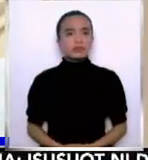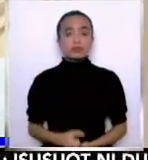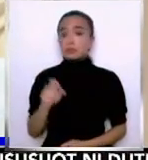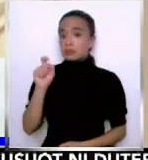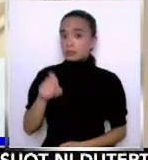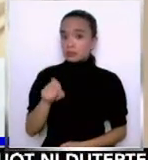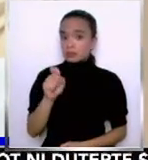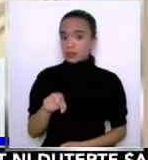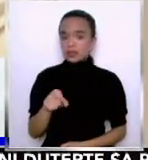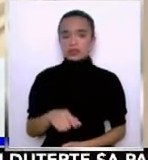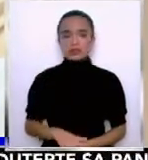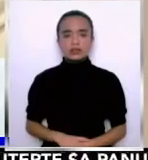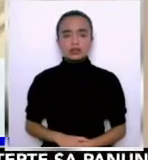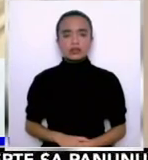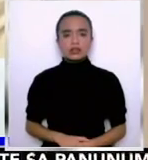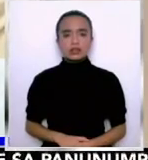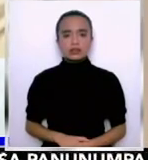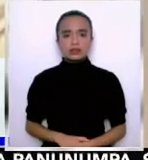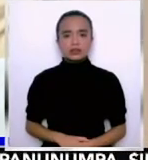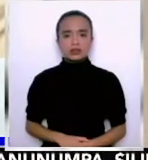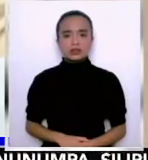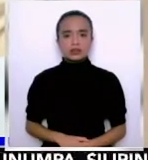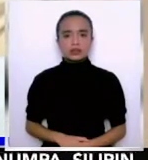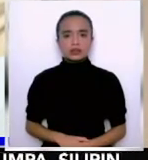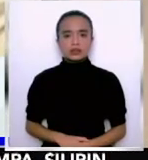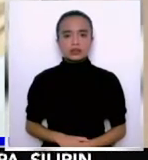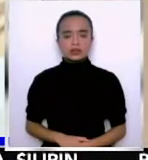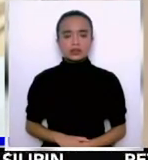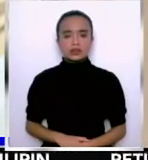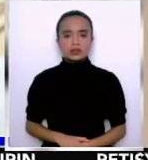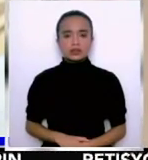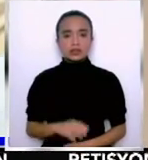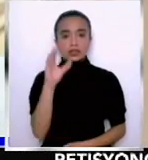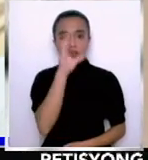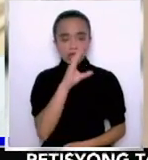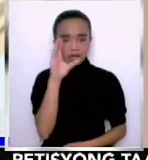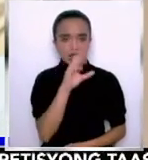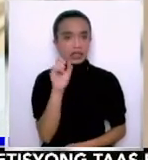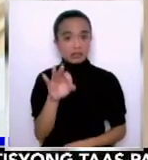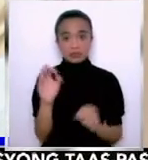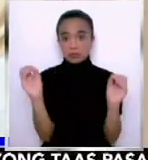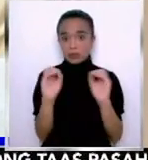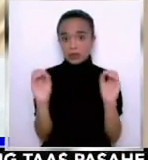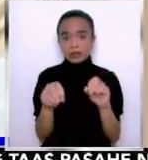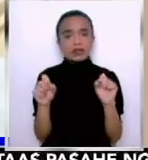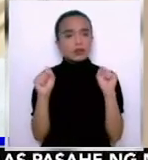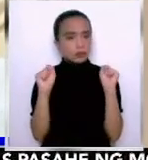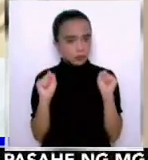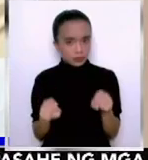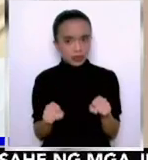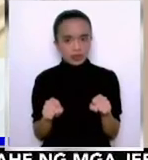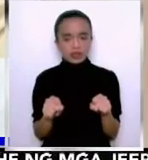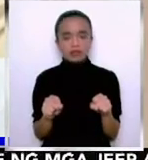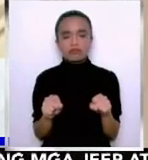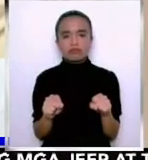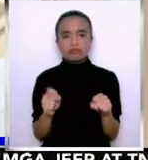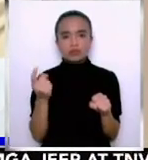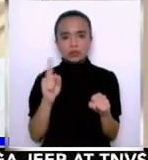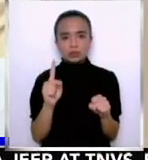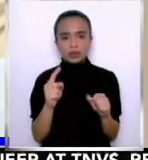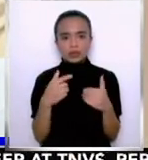seek all remedies at kung wala, we can also pursue